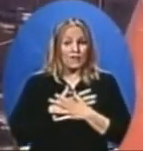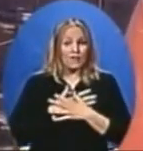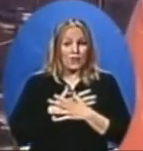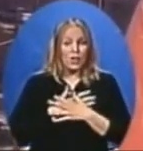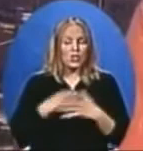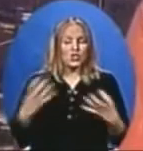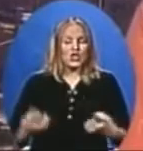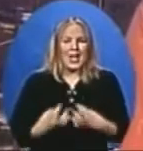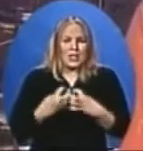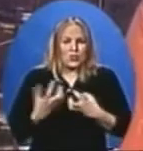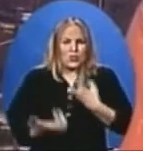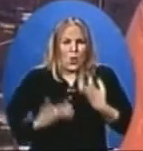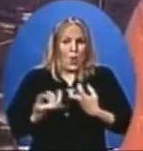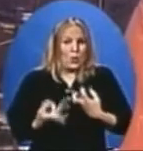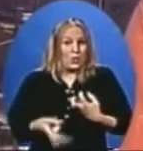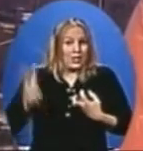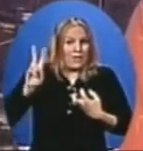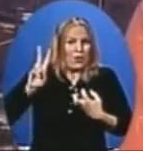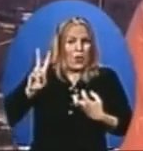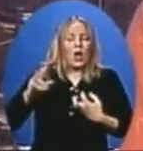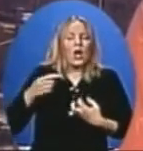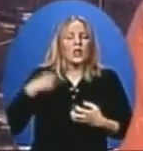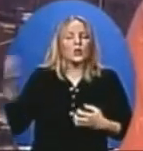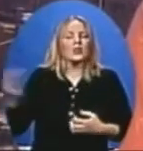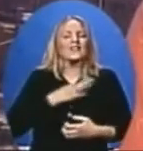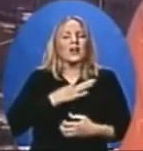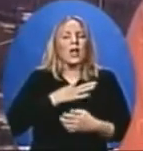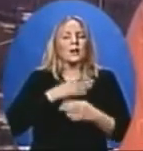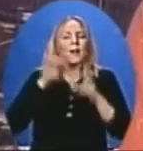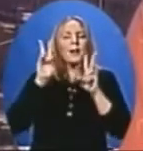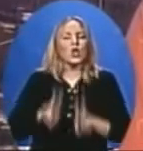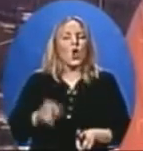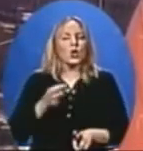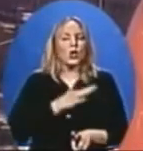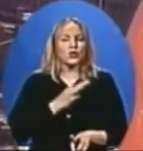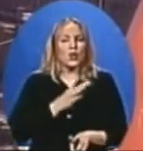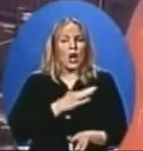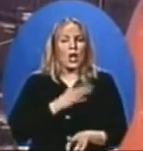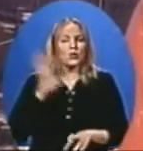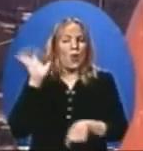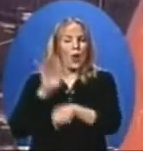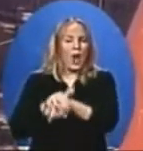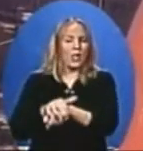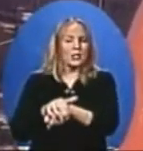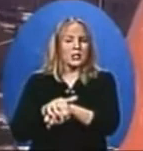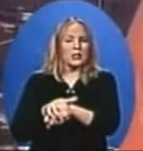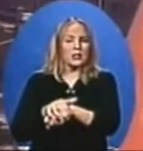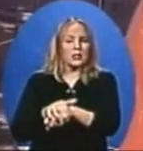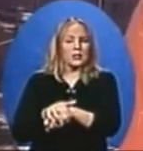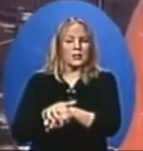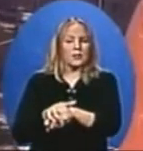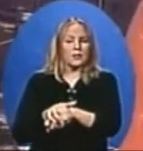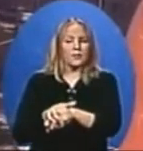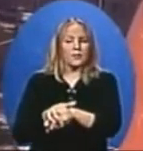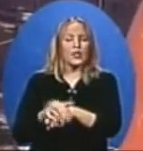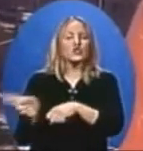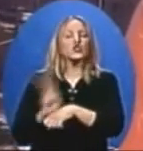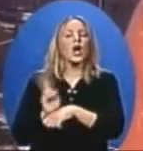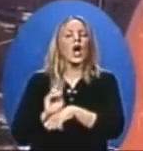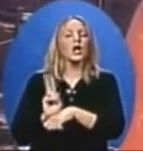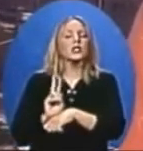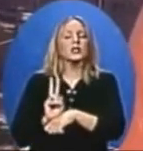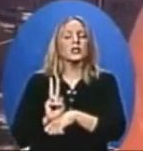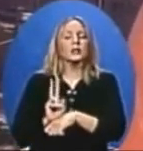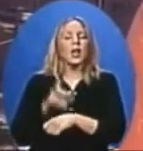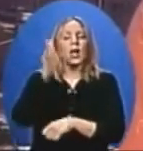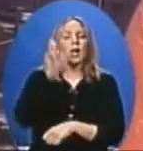שבה הריכוז של ההורמון הזה גבוה, אנחנו נפגעים ביכולת שלנו לאתר, נגיד שקרנים,